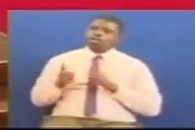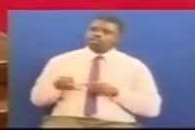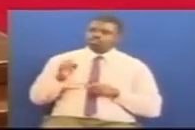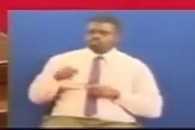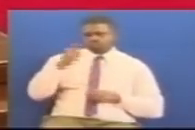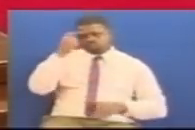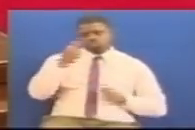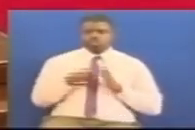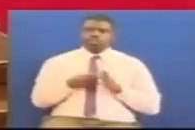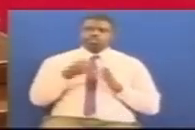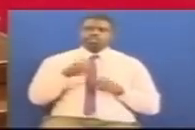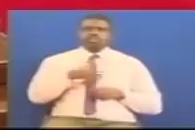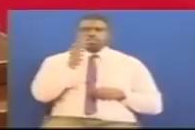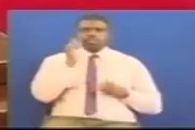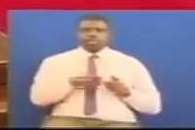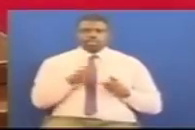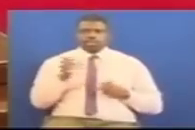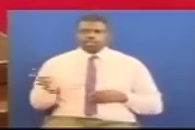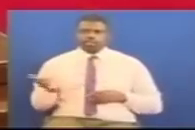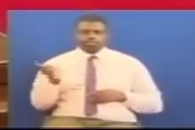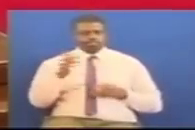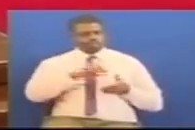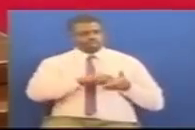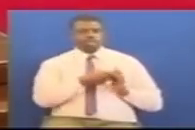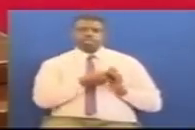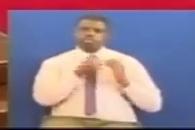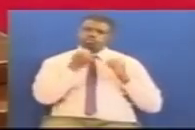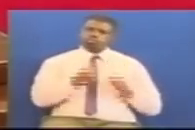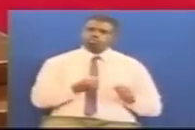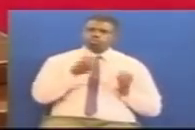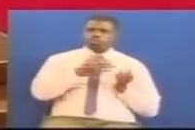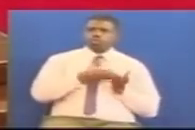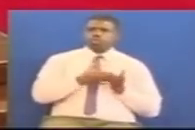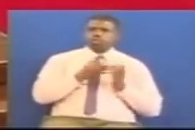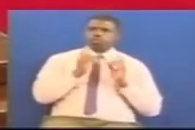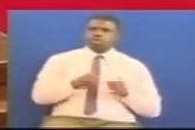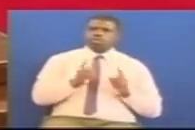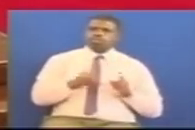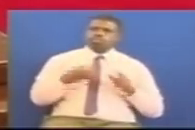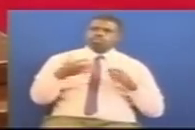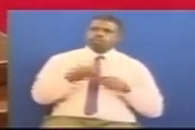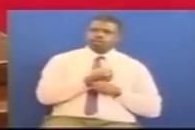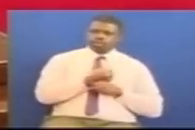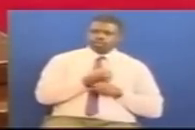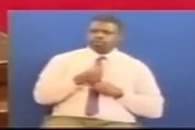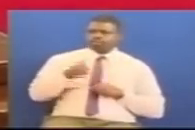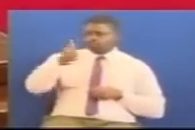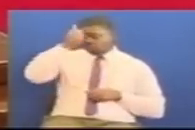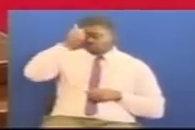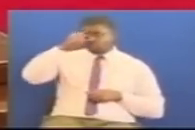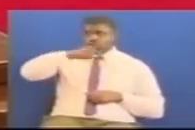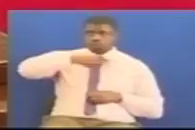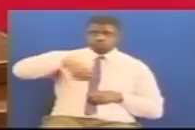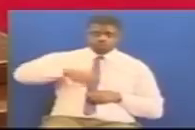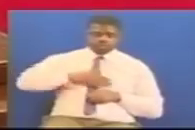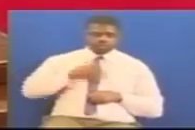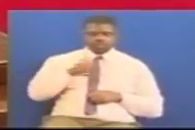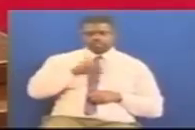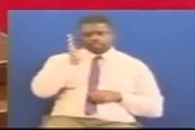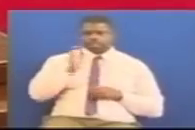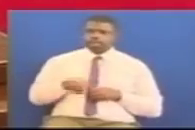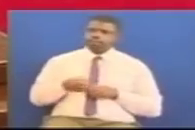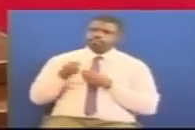maana serikali imekuja na mikakati thabiti ya kuhakikisha kwamba walimu wanapatikana. tunakumbuka wote kwamba serikali